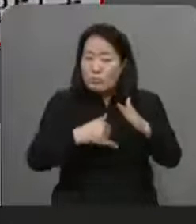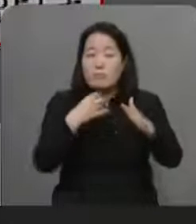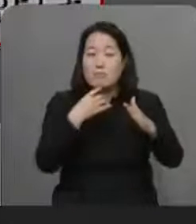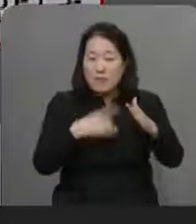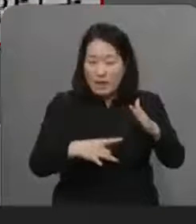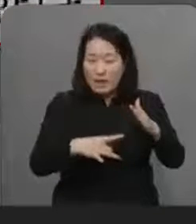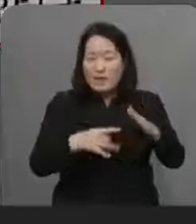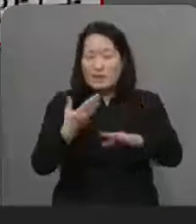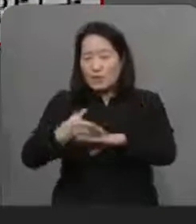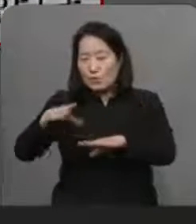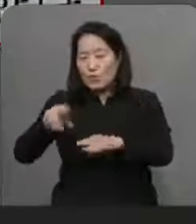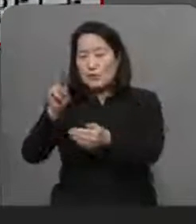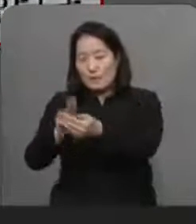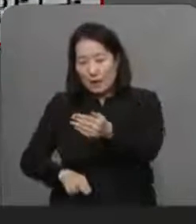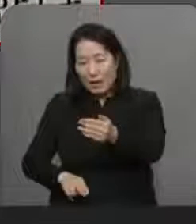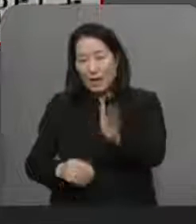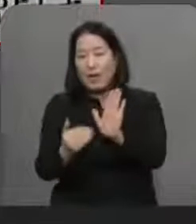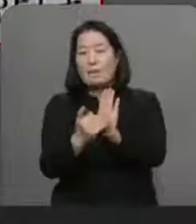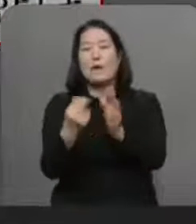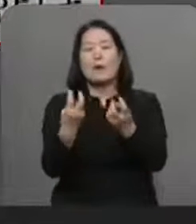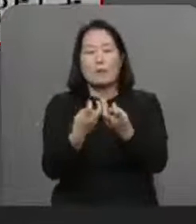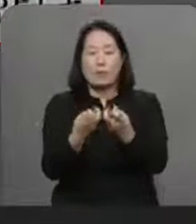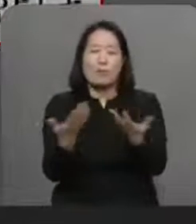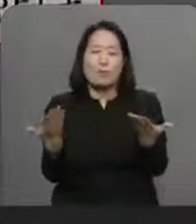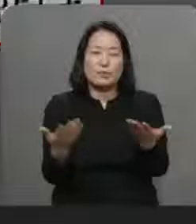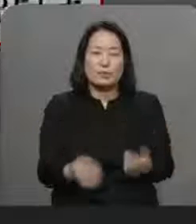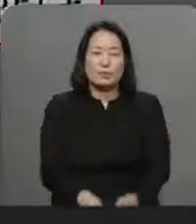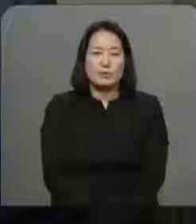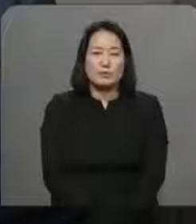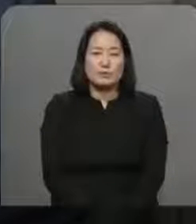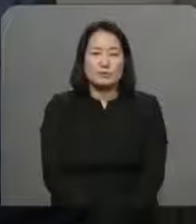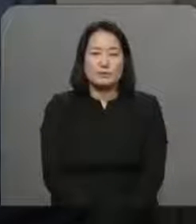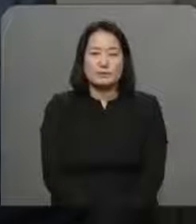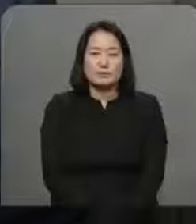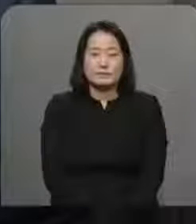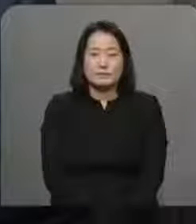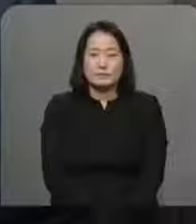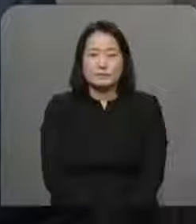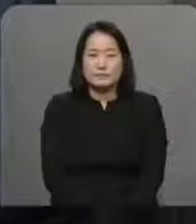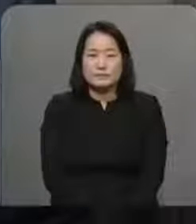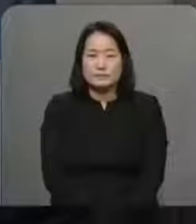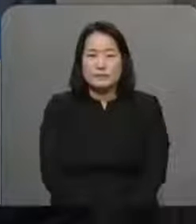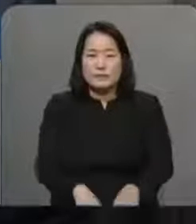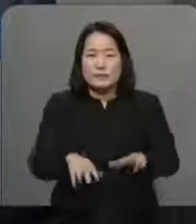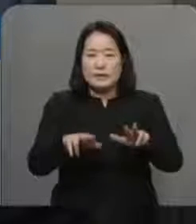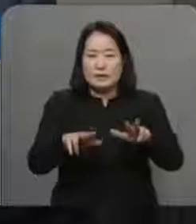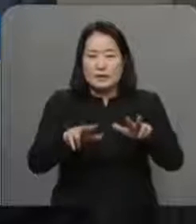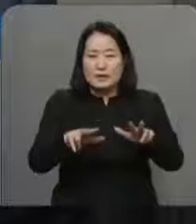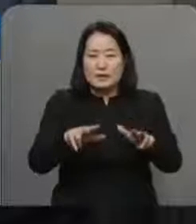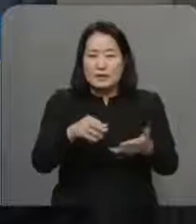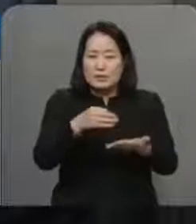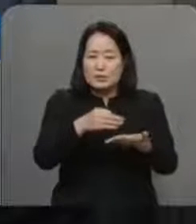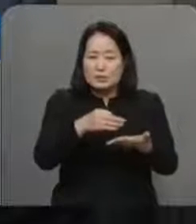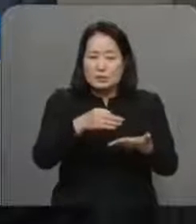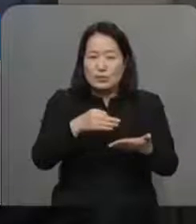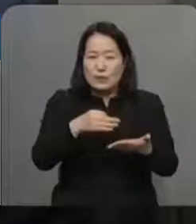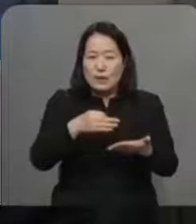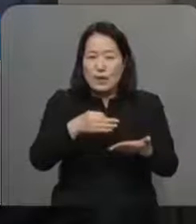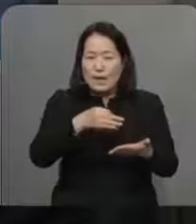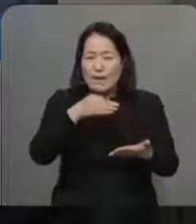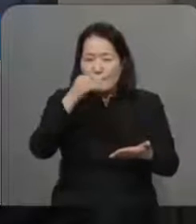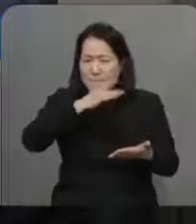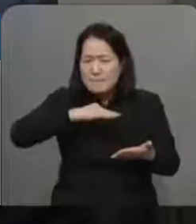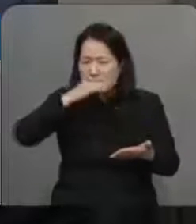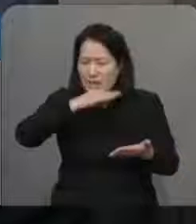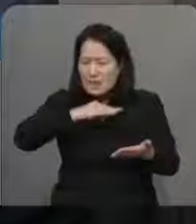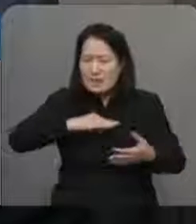땅을 파 라 도 막을 방법이 없다는 얘기입니다 대금으로 부당이득 이라든가 뭐 손해배상 청구를 할 수 있을